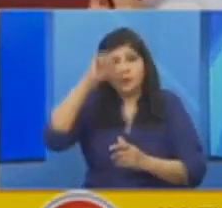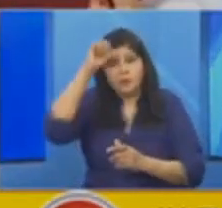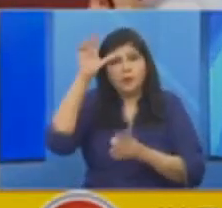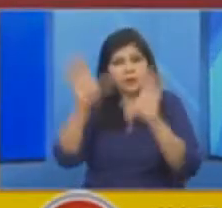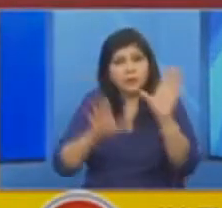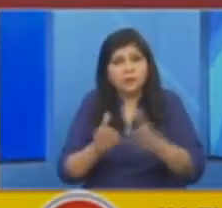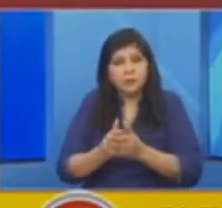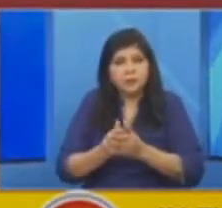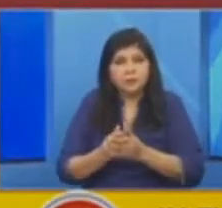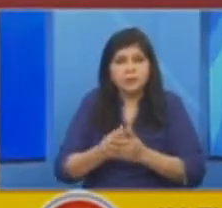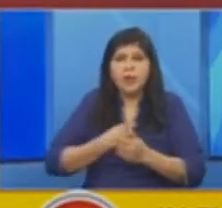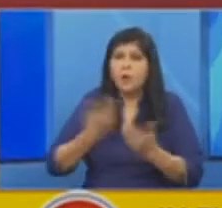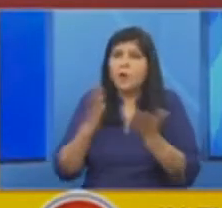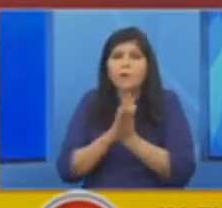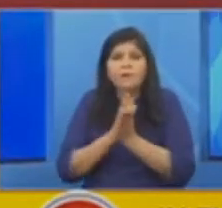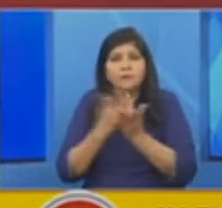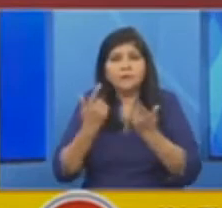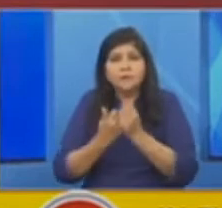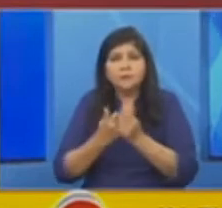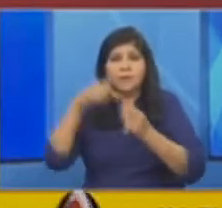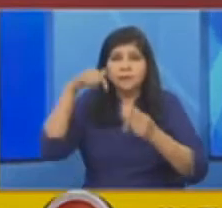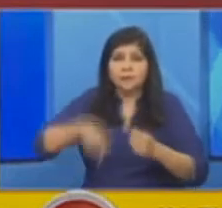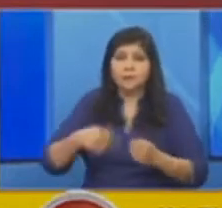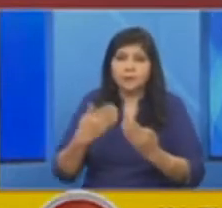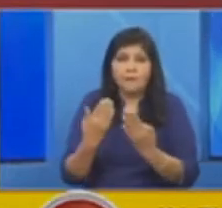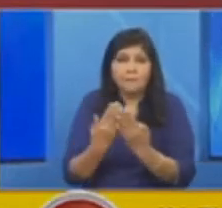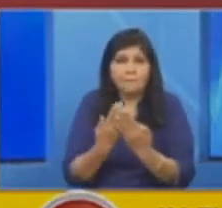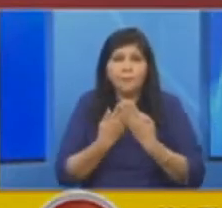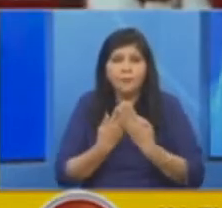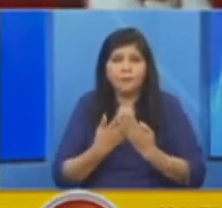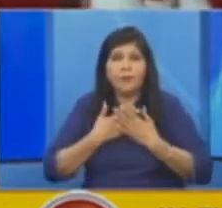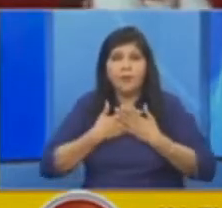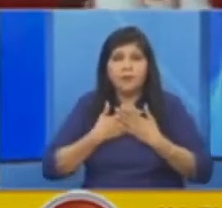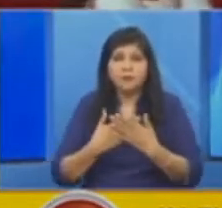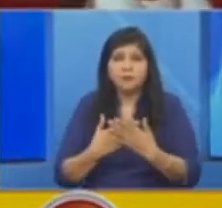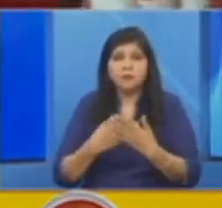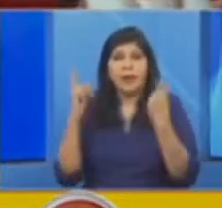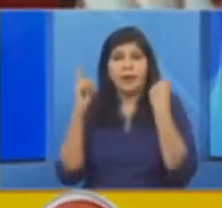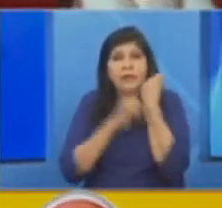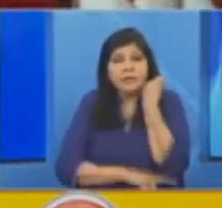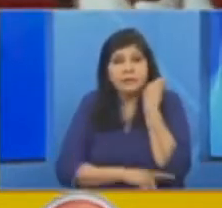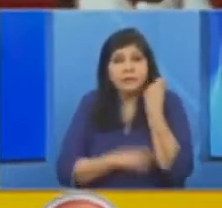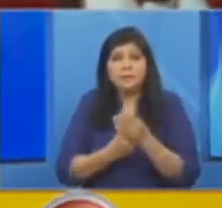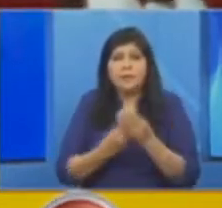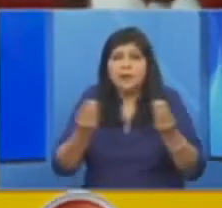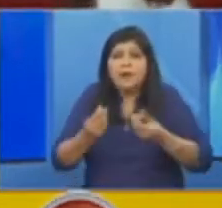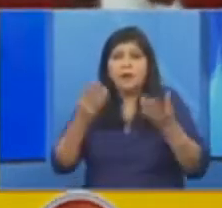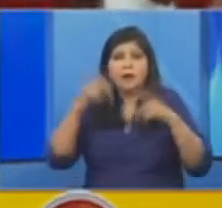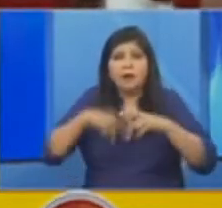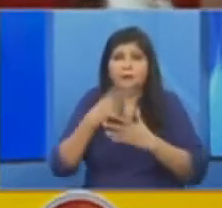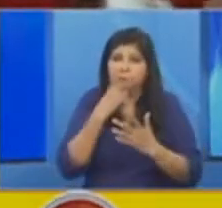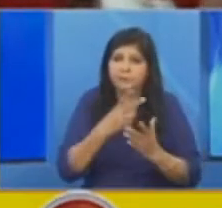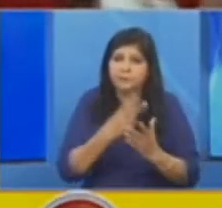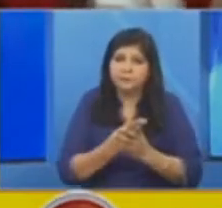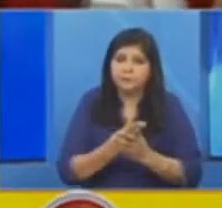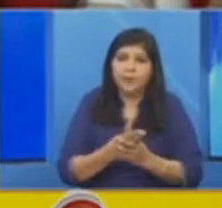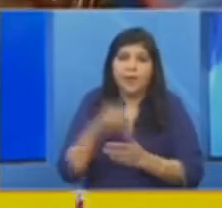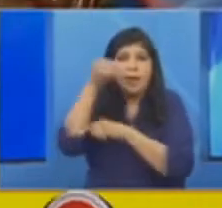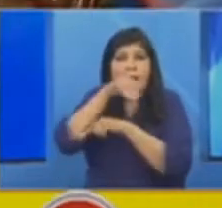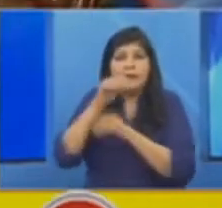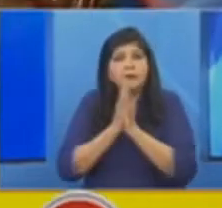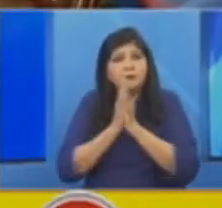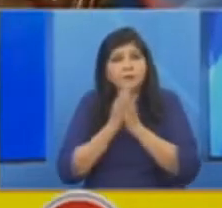का सहियम और साथगी इस बार देखी जा रही है वो अभूतपुर्वा है गनेशोचों भी